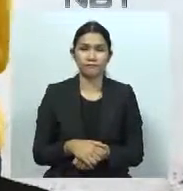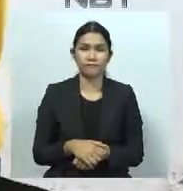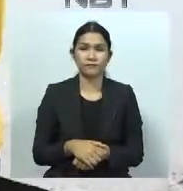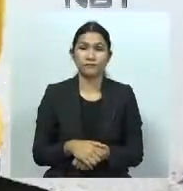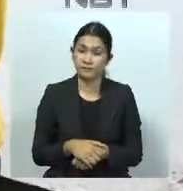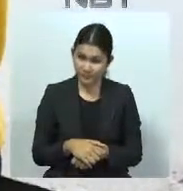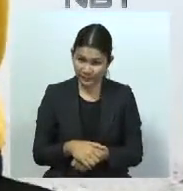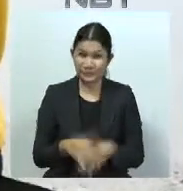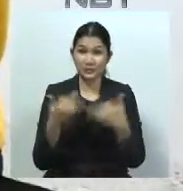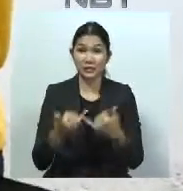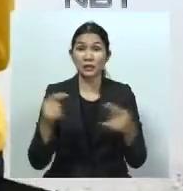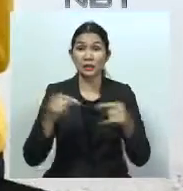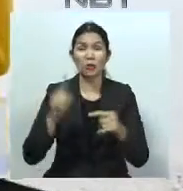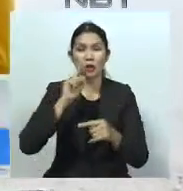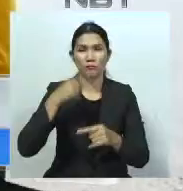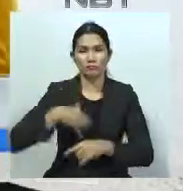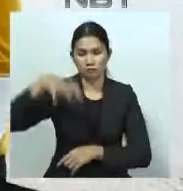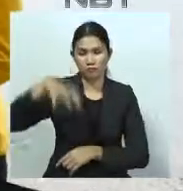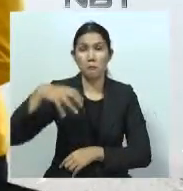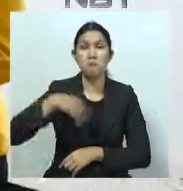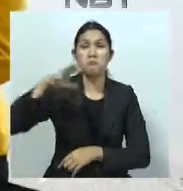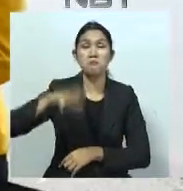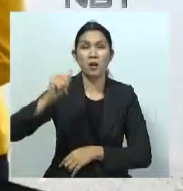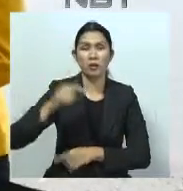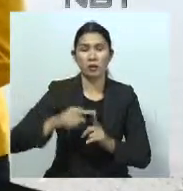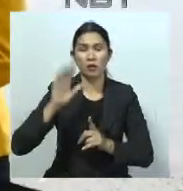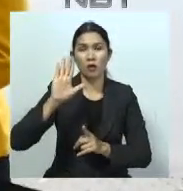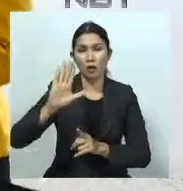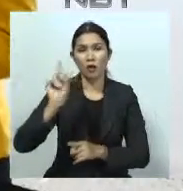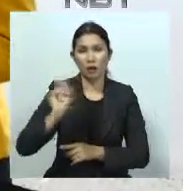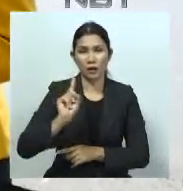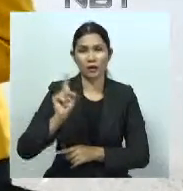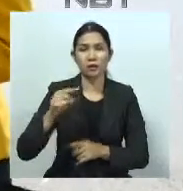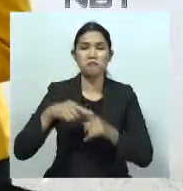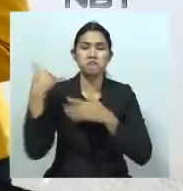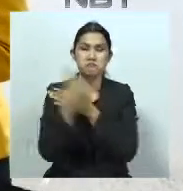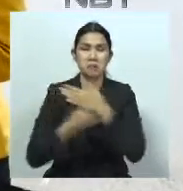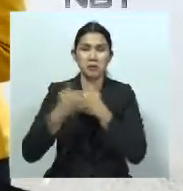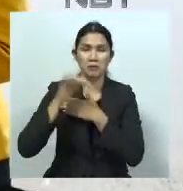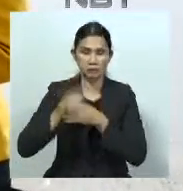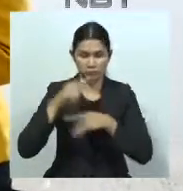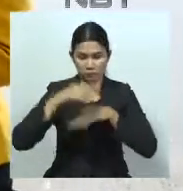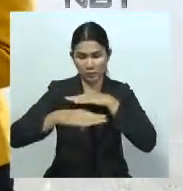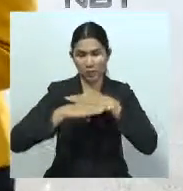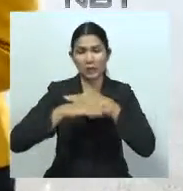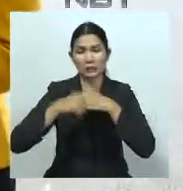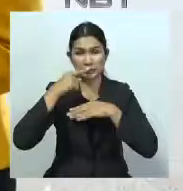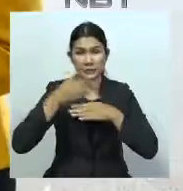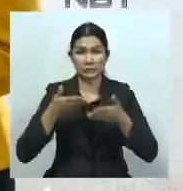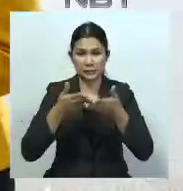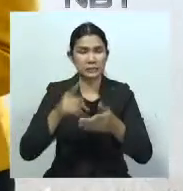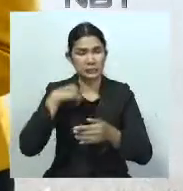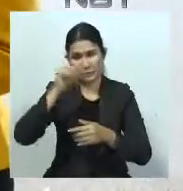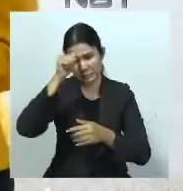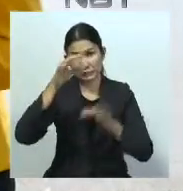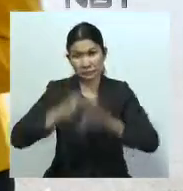คุณผู้ชมคะที่นี่คือมหานครมุมไบเมืองหลวงของรัฐมหาราชตะแล้วก็เป็นเมืองท่าธุรกิจที่สำคัญของอินเดียฝั่งตะวันต